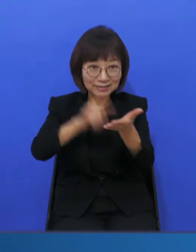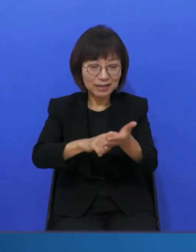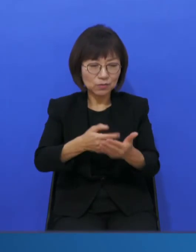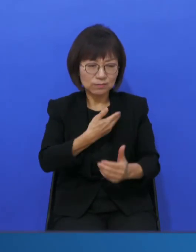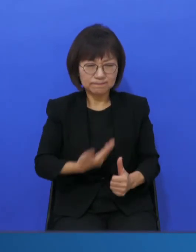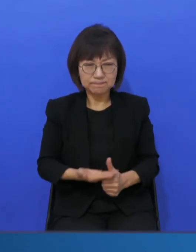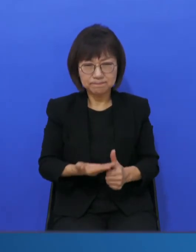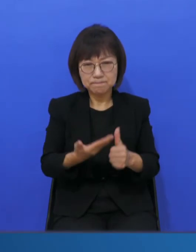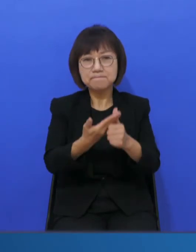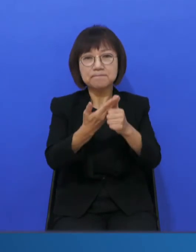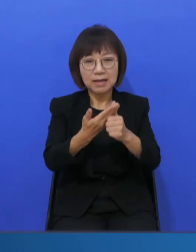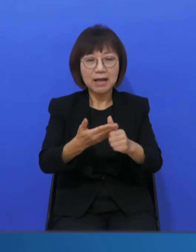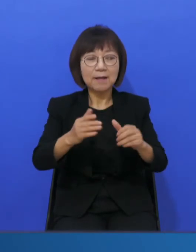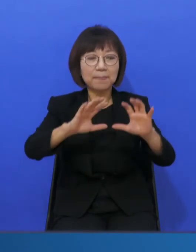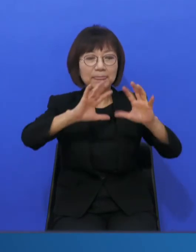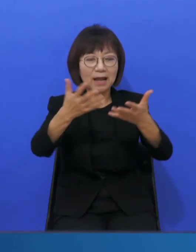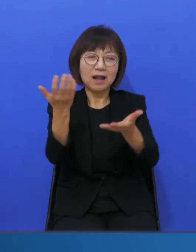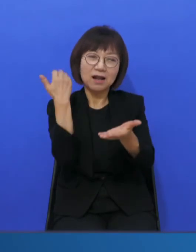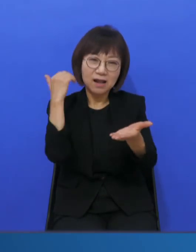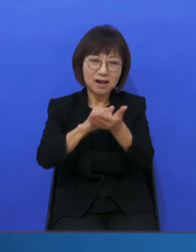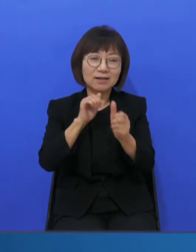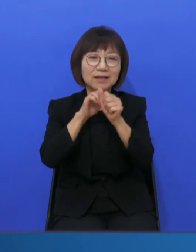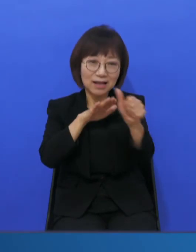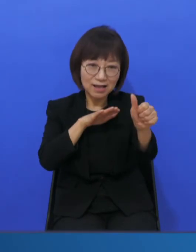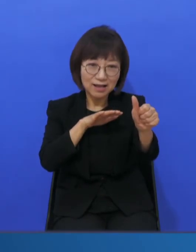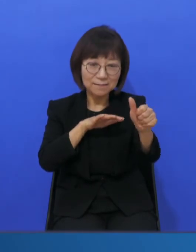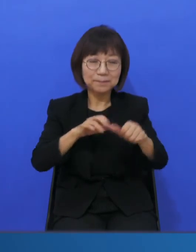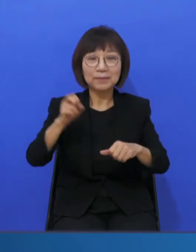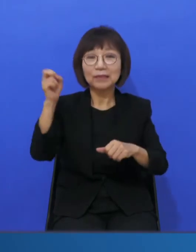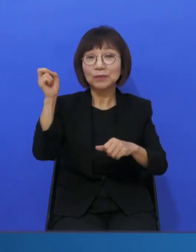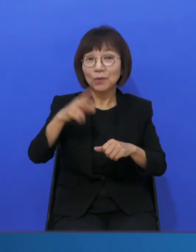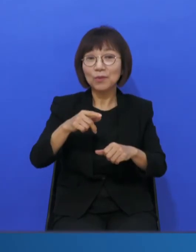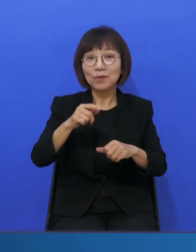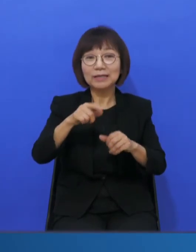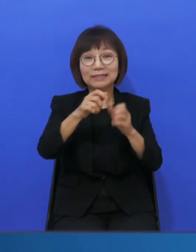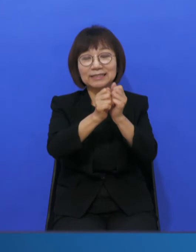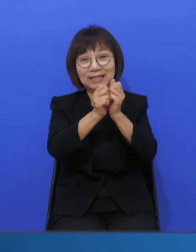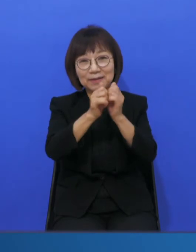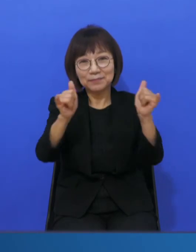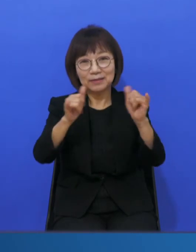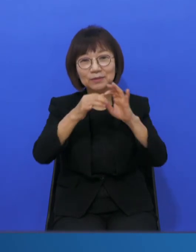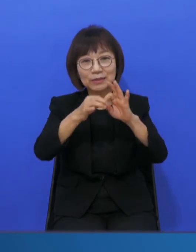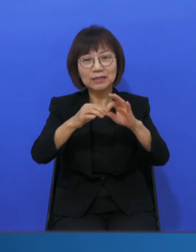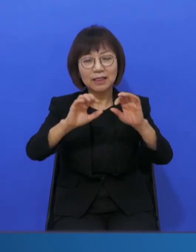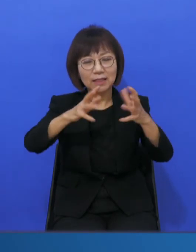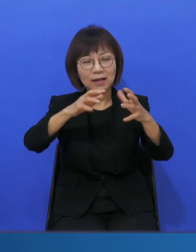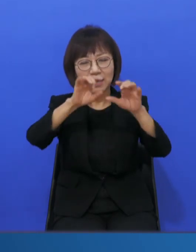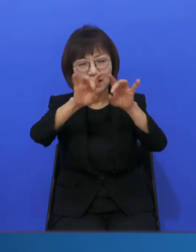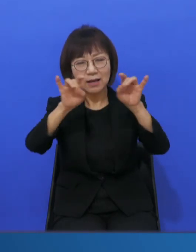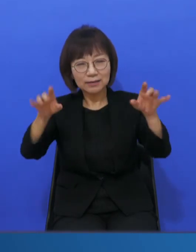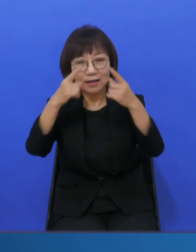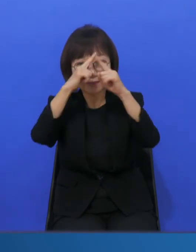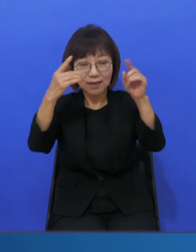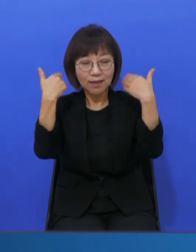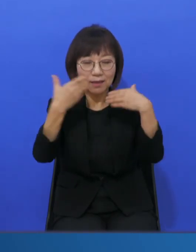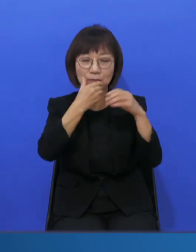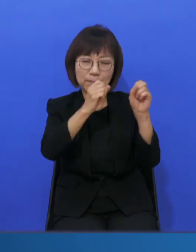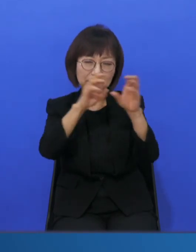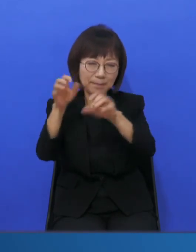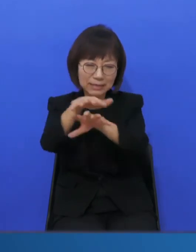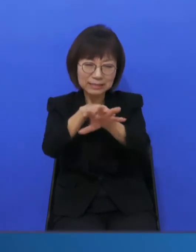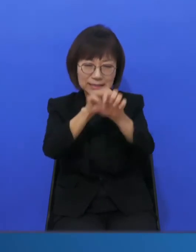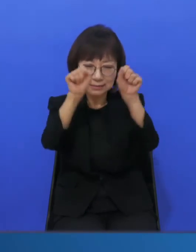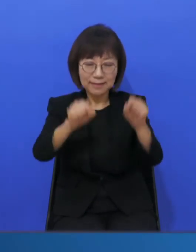제자화시켜 각국의 평신도 선교사로 파송하는 것과 그들을 통해 각 나라의 대학 복음화 시스템을 구축하는